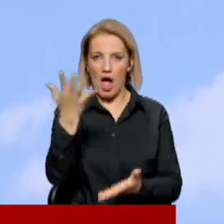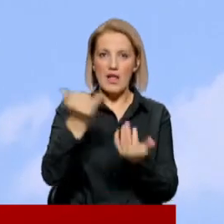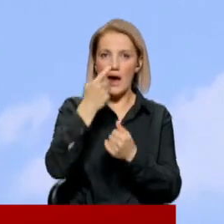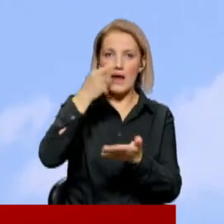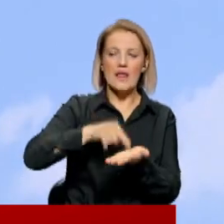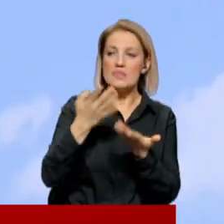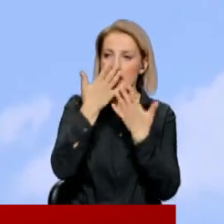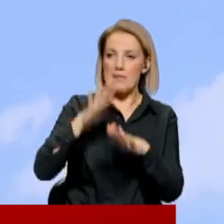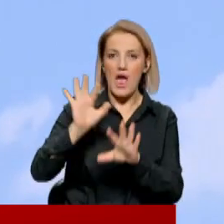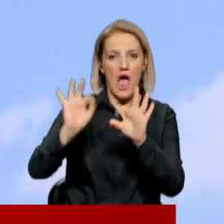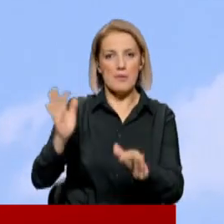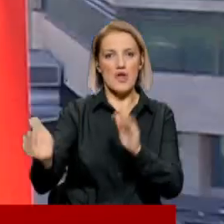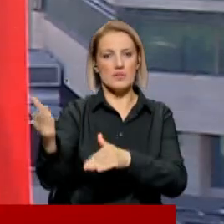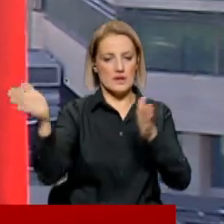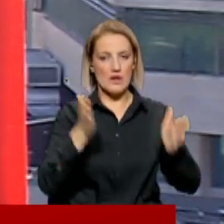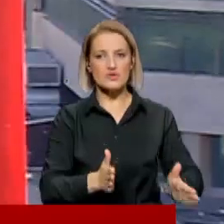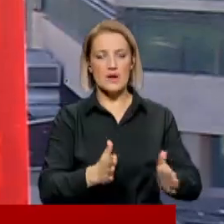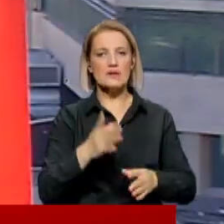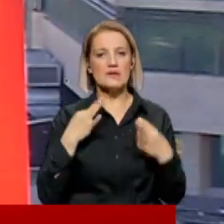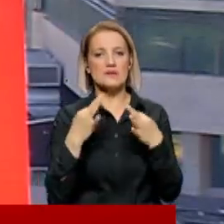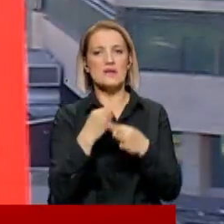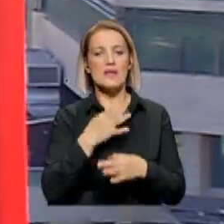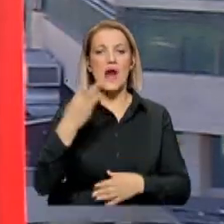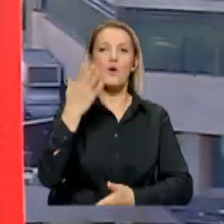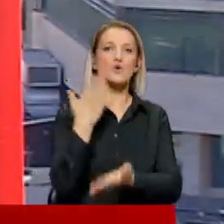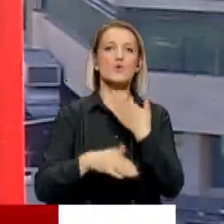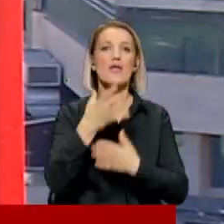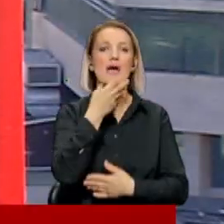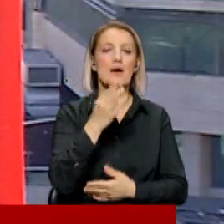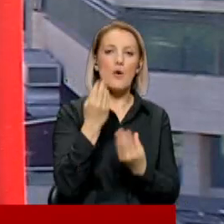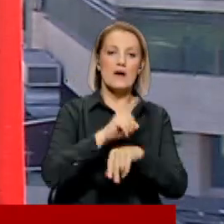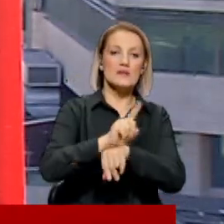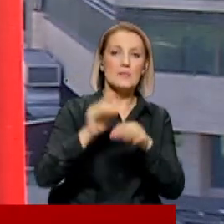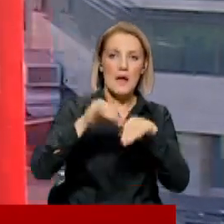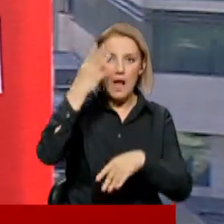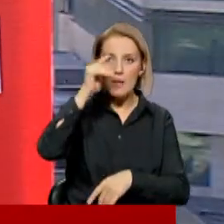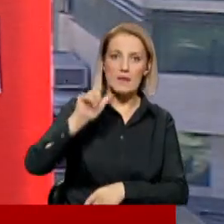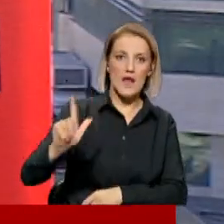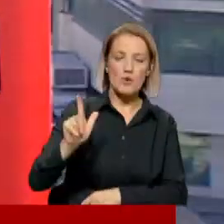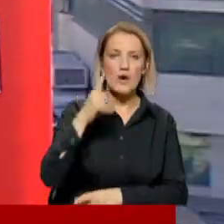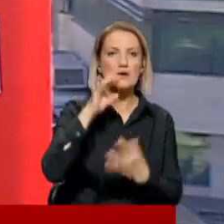ne bekliyorlar? Sandığı hemen getirsinler. Sayın Erdoğan artık yoruldu. Emekli olma zamanı geldi. Bunu anlaması